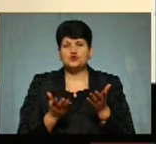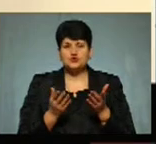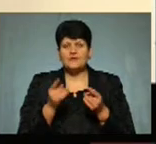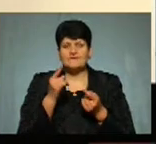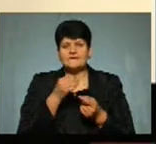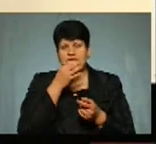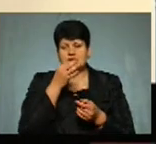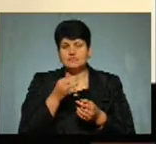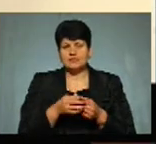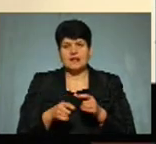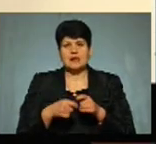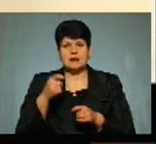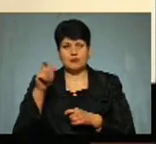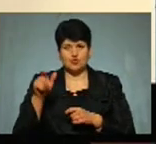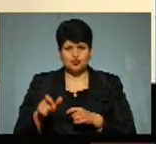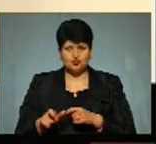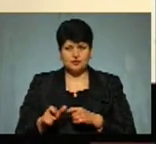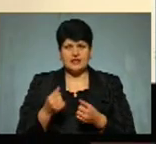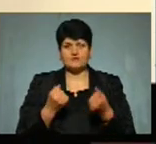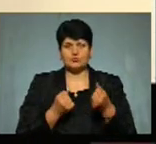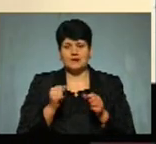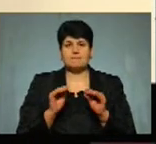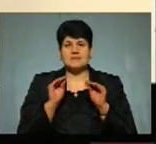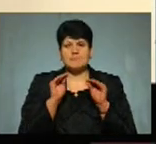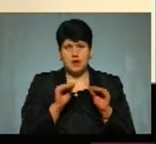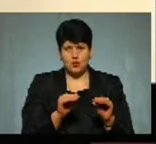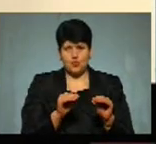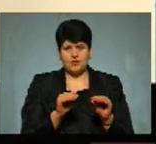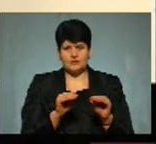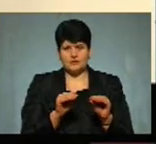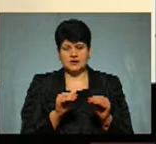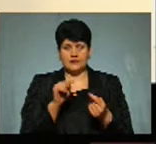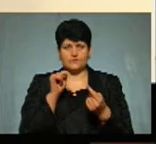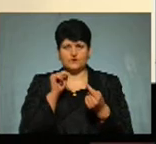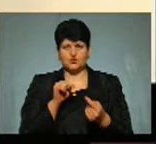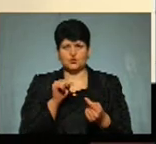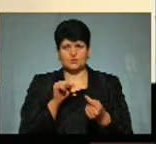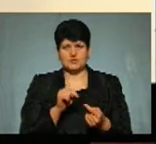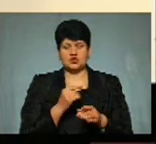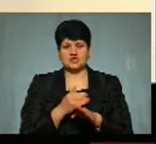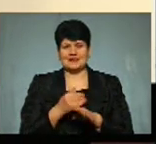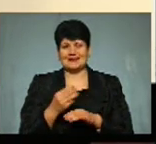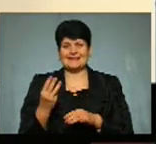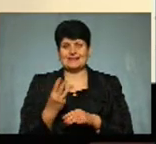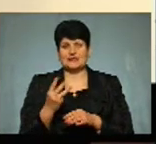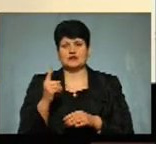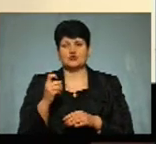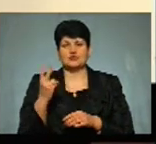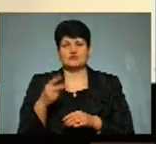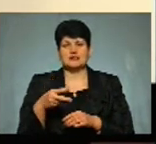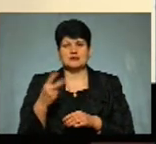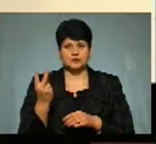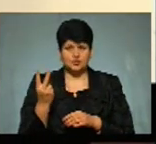відповідально, порушник, якщо автомобіль припаркований всупереч частині 3 статті 122